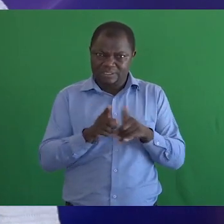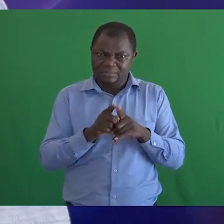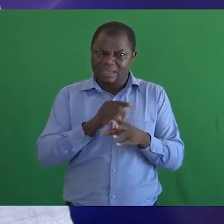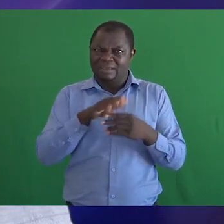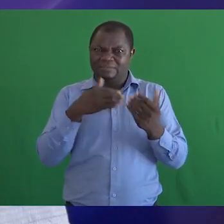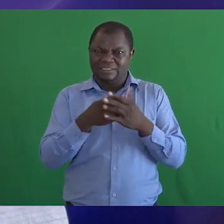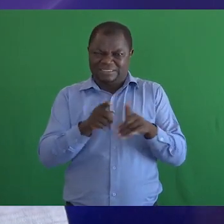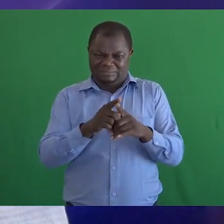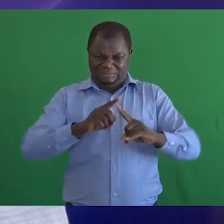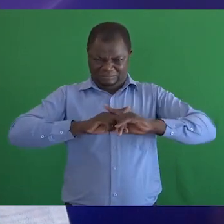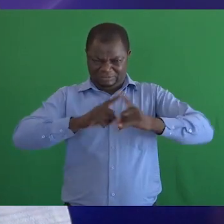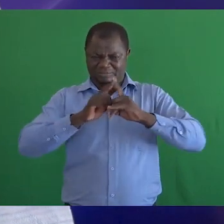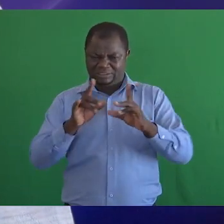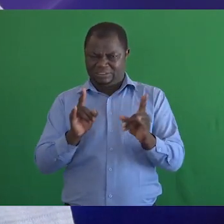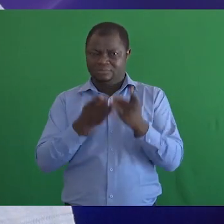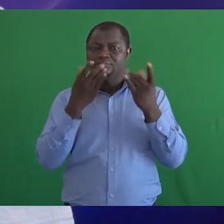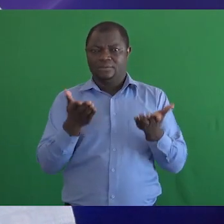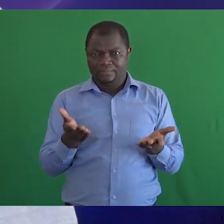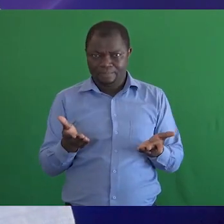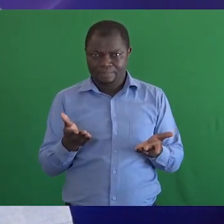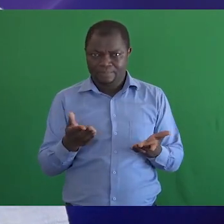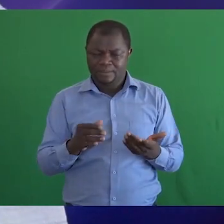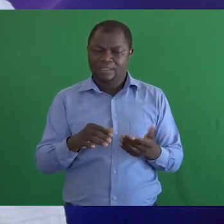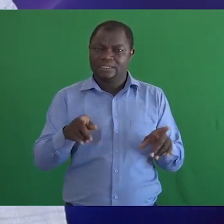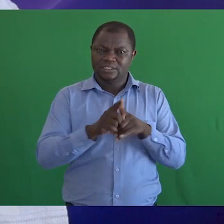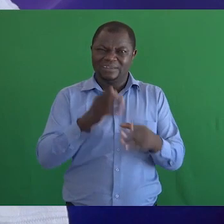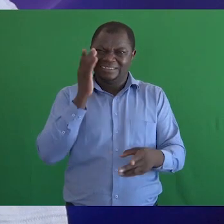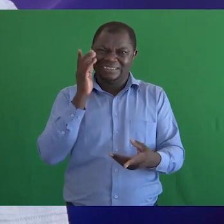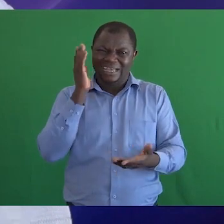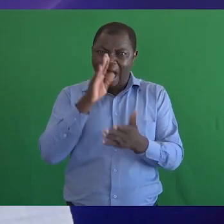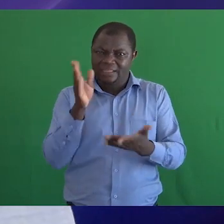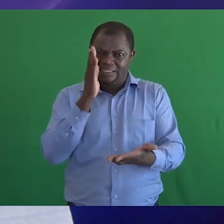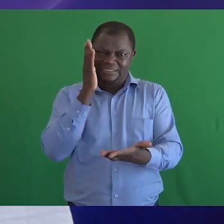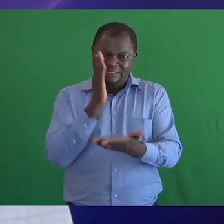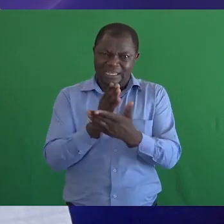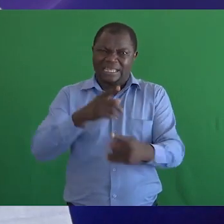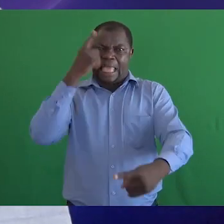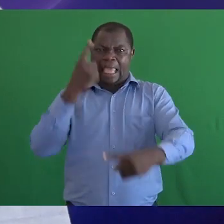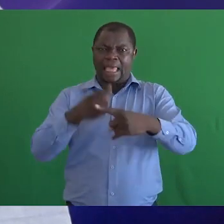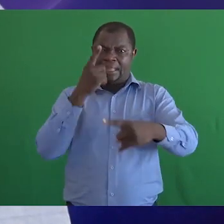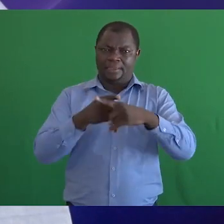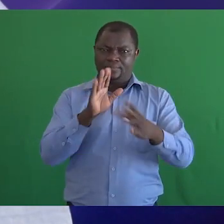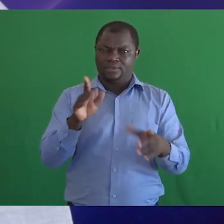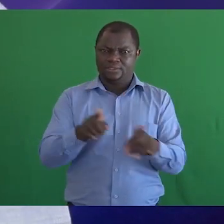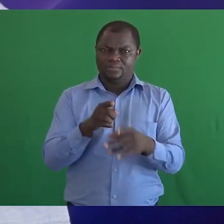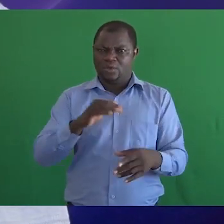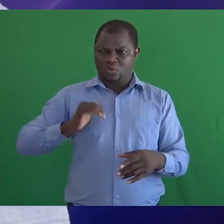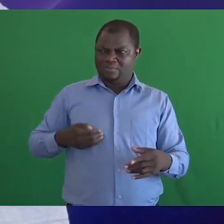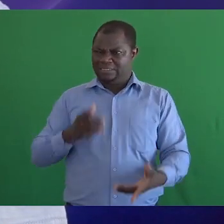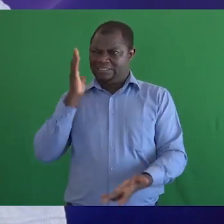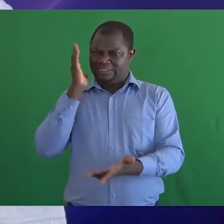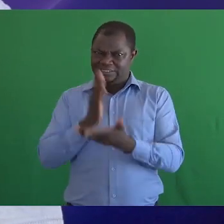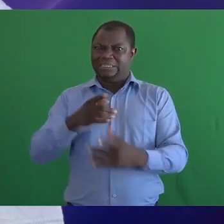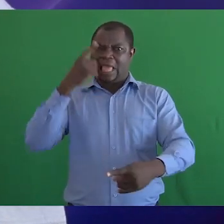Rage to and rage by Churungo. Kana ruvengo chairo, zvokuti munhu anotanga mudzimai